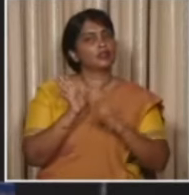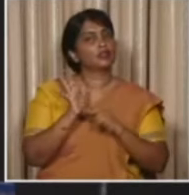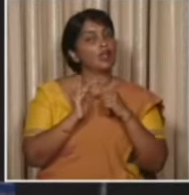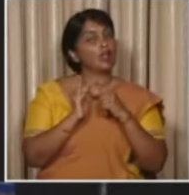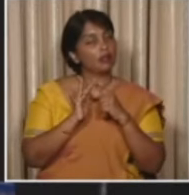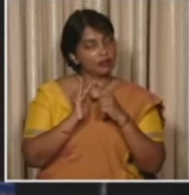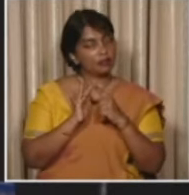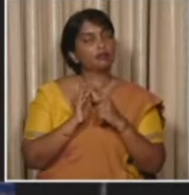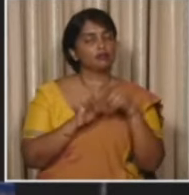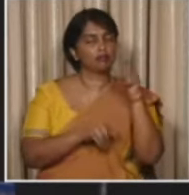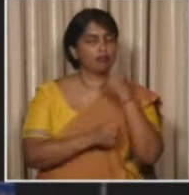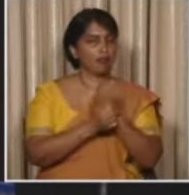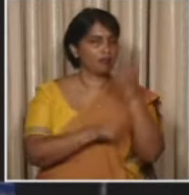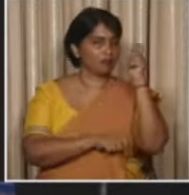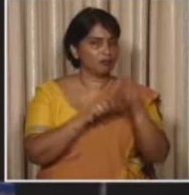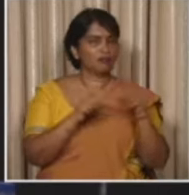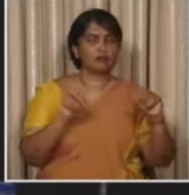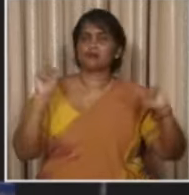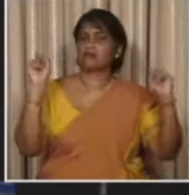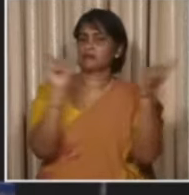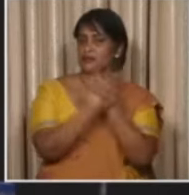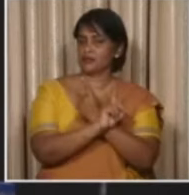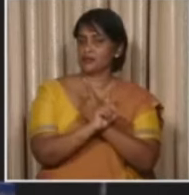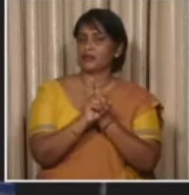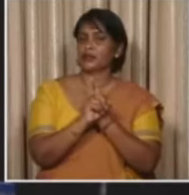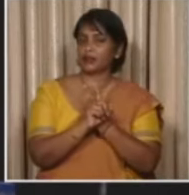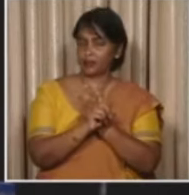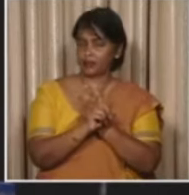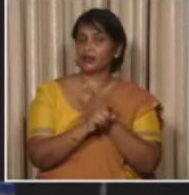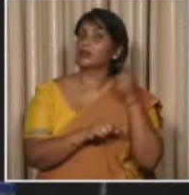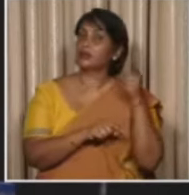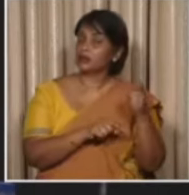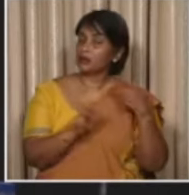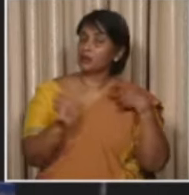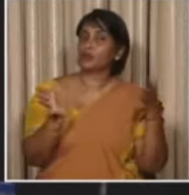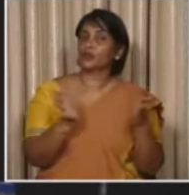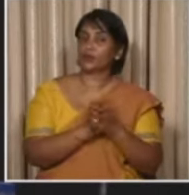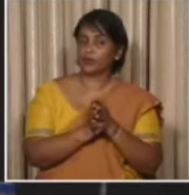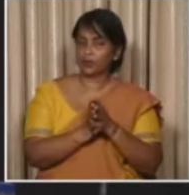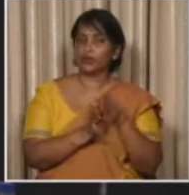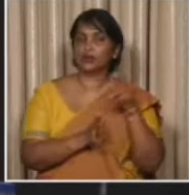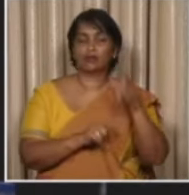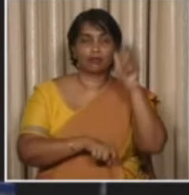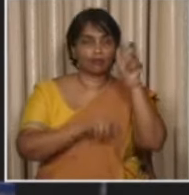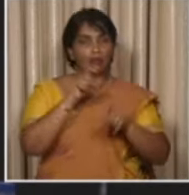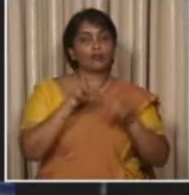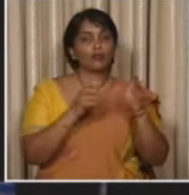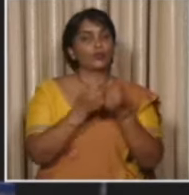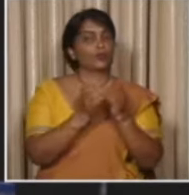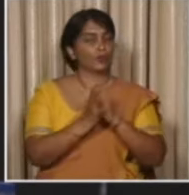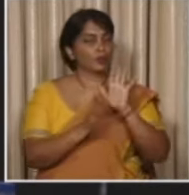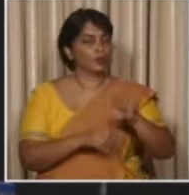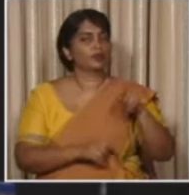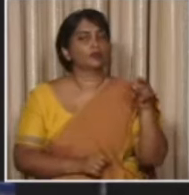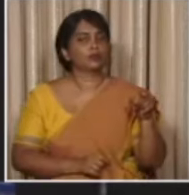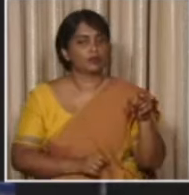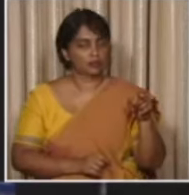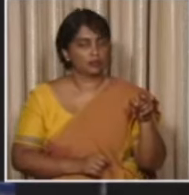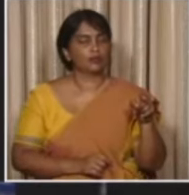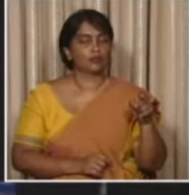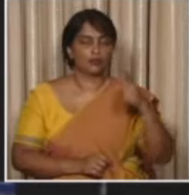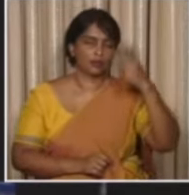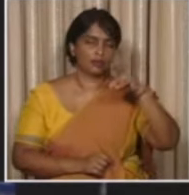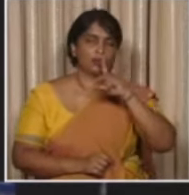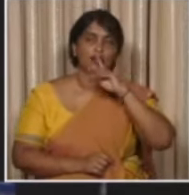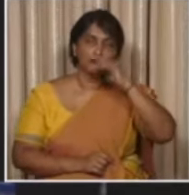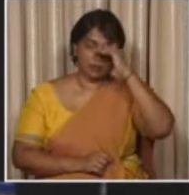අයකට මාරු වීම ලබා දෙනවා. ඒකත් එක්ක මේ නිලධාරීන් තමයි ගරු සභාපතිතුමනි, නියෝජ්‍ය